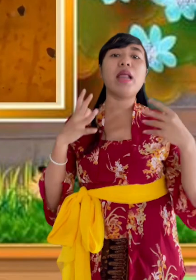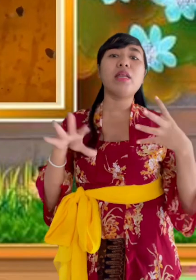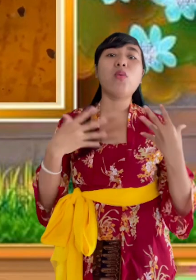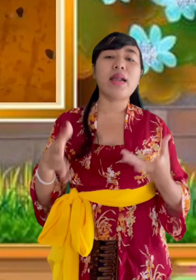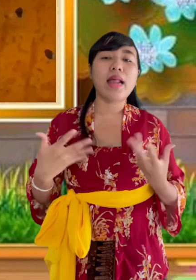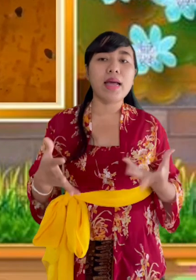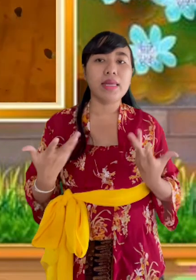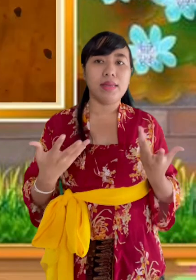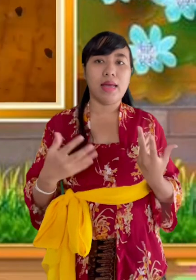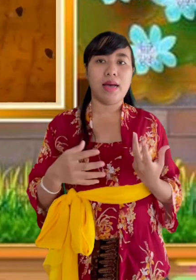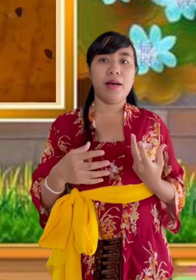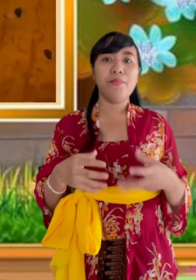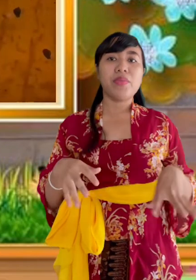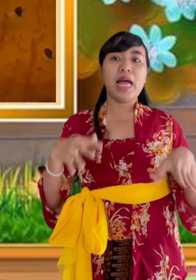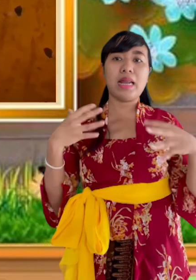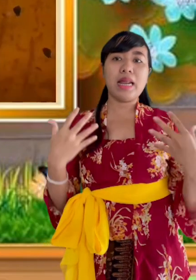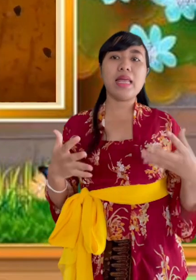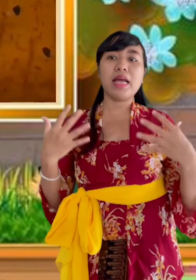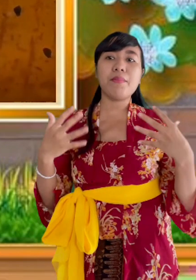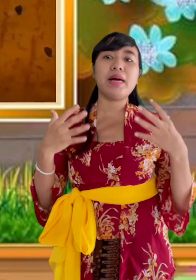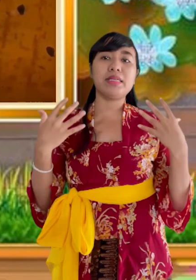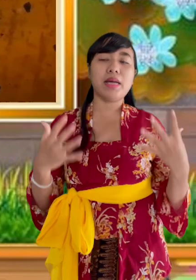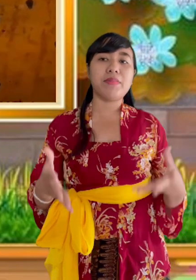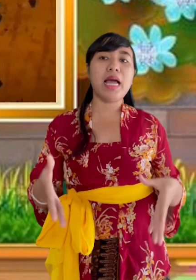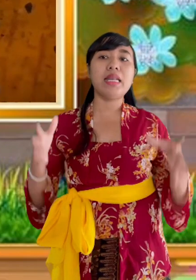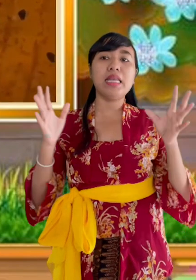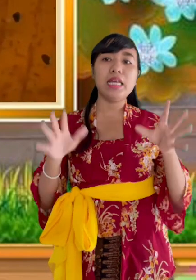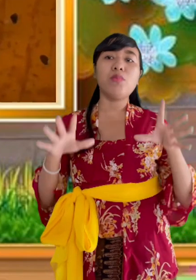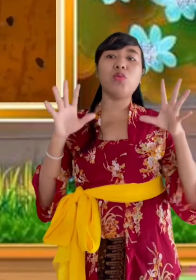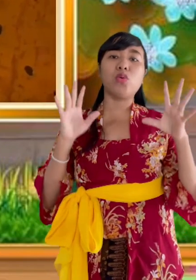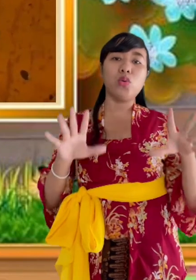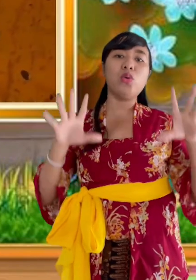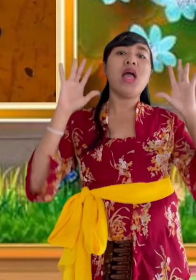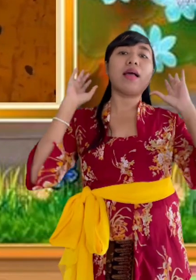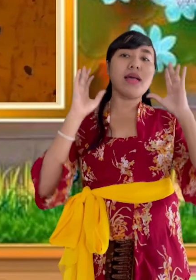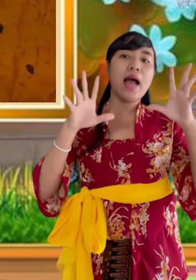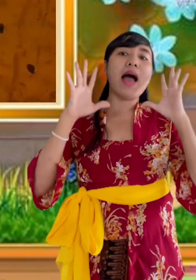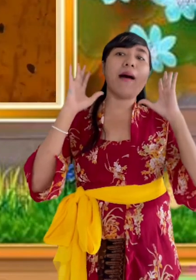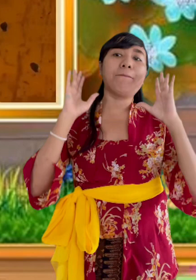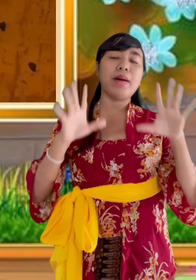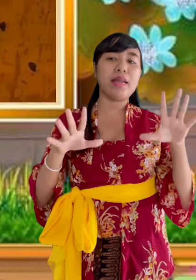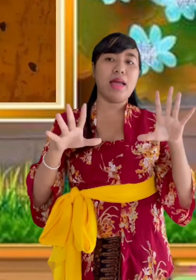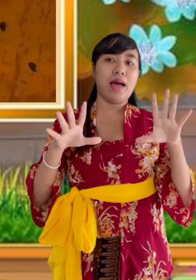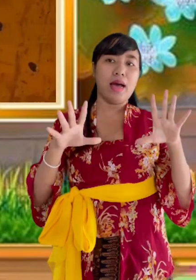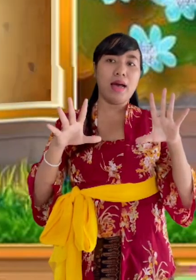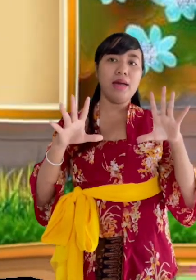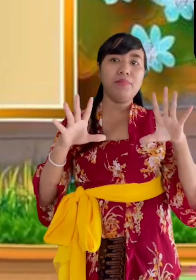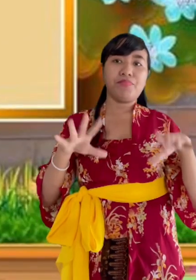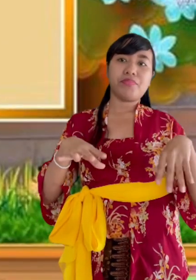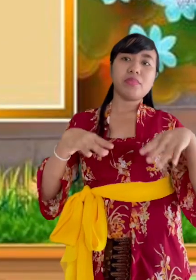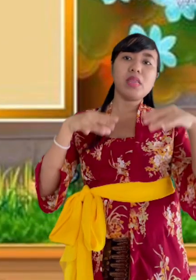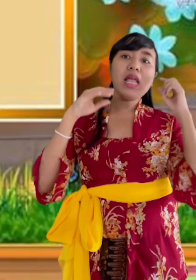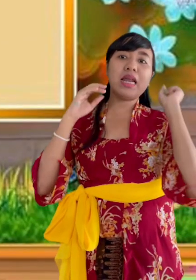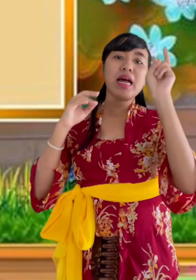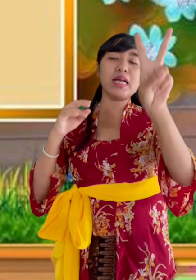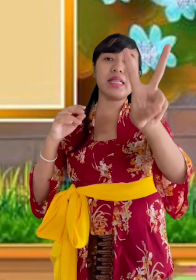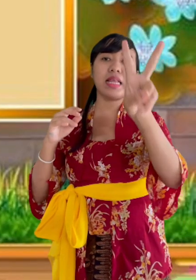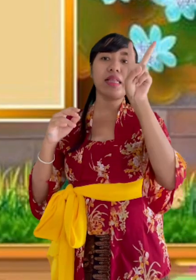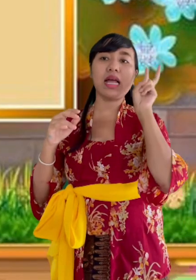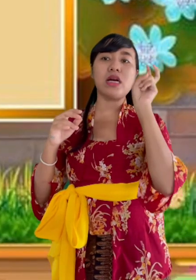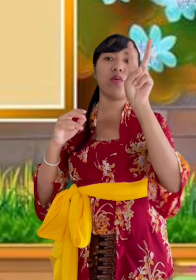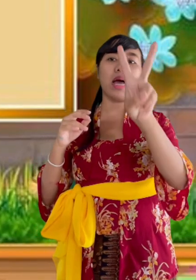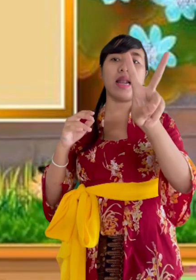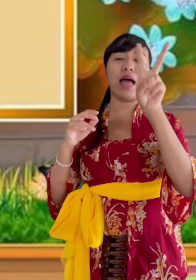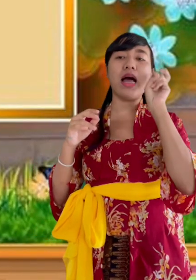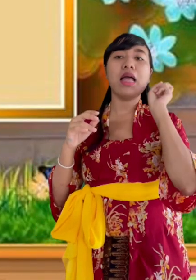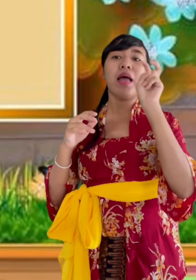Kemudian boleh diwarnai ya. Anak-anak ingat mengecapnya di buku gambar ya. Nah, kegiatan